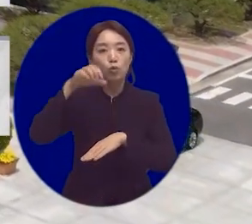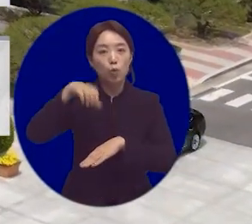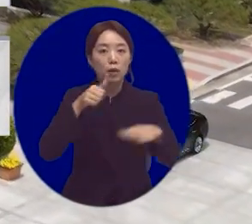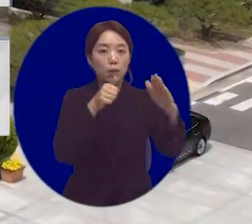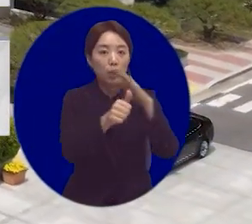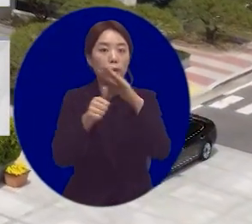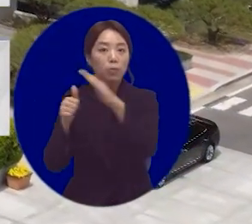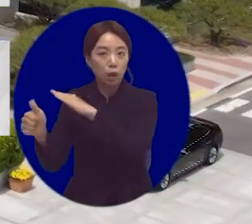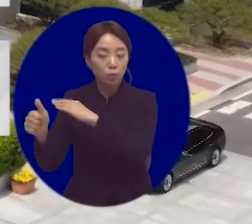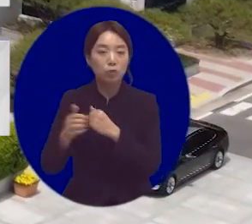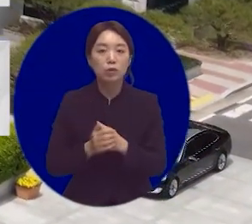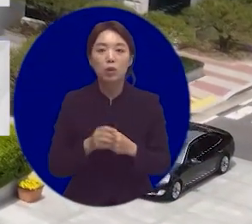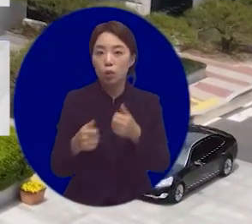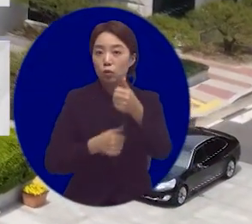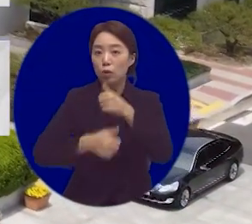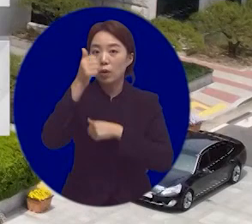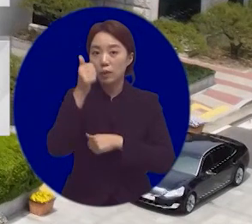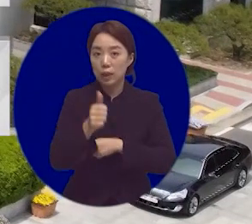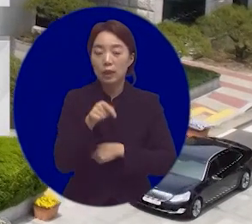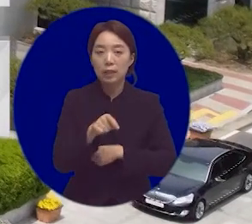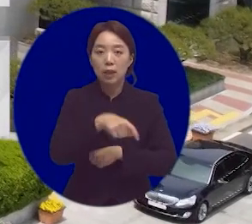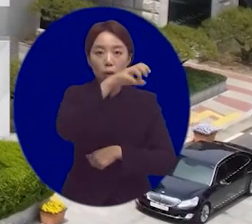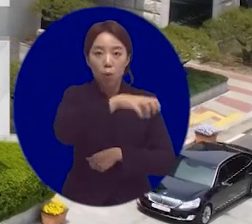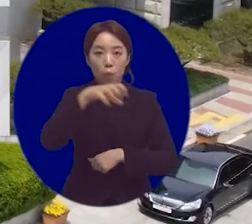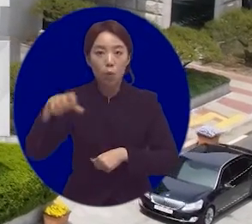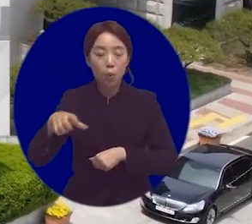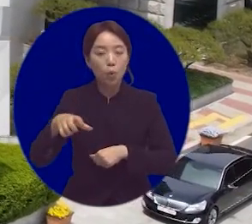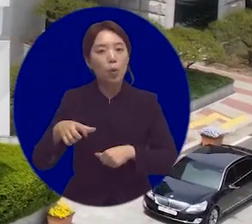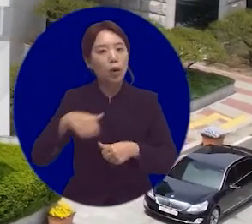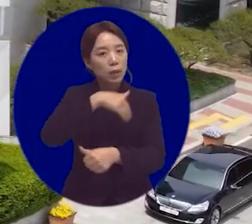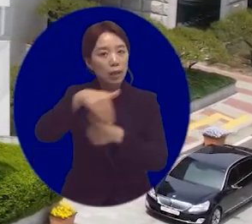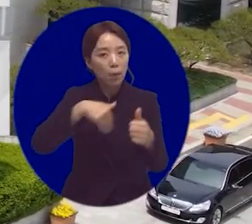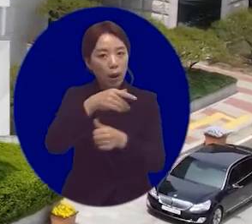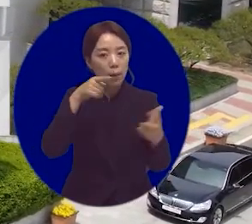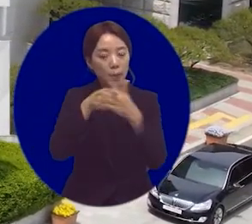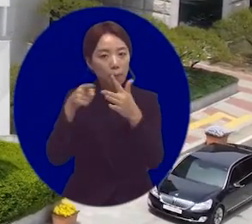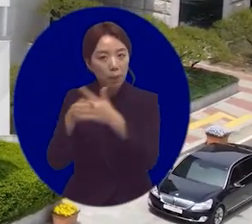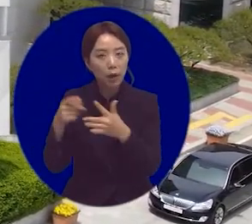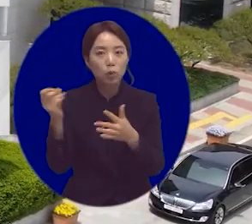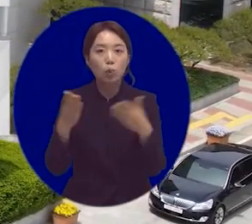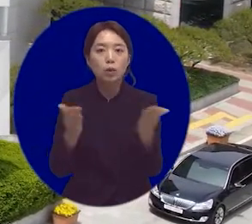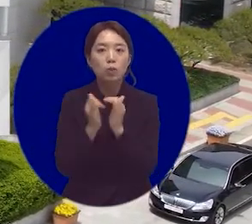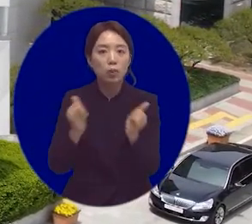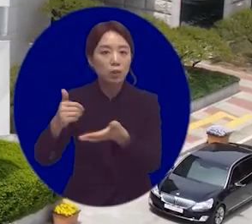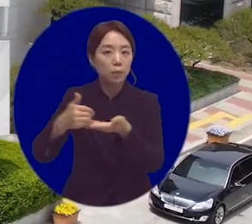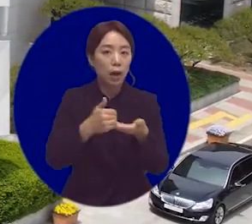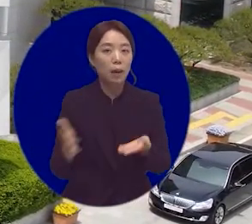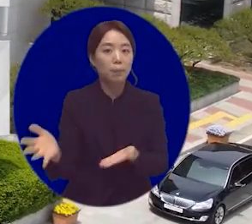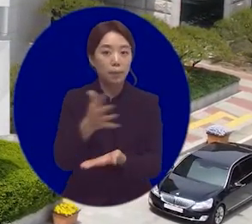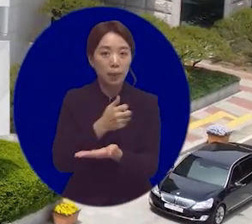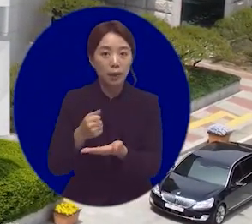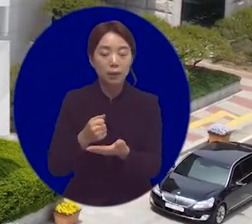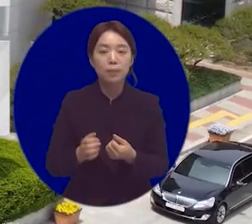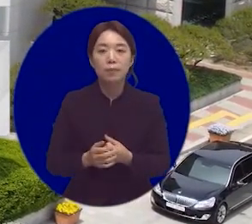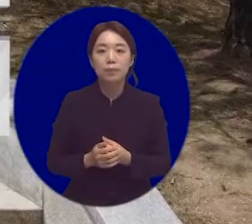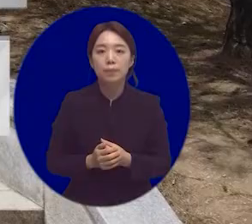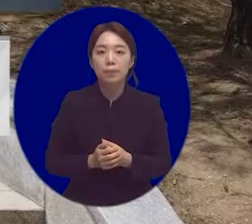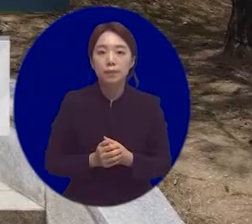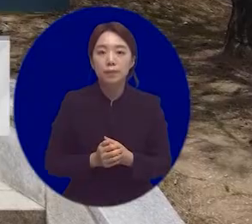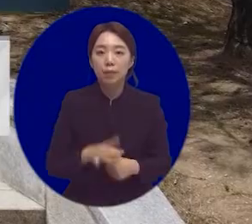방문했습니다. 이 자리에서 노 위원장은 각 기관의 업무 현황을 파악하고 직원들의 각종 의견을 수렴했습니다.